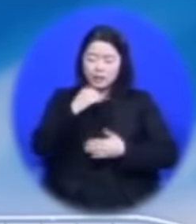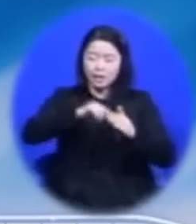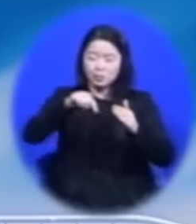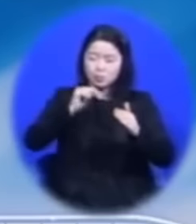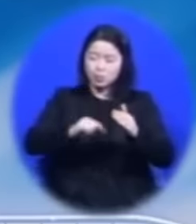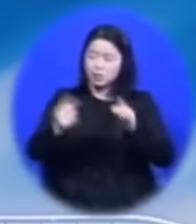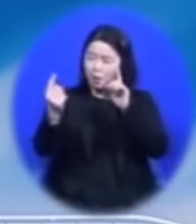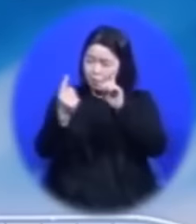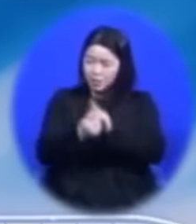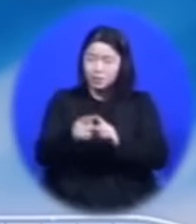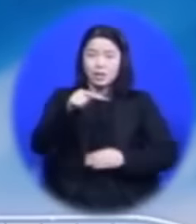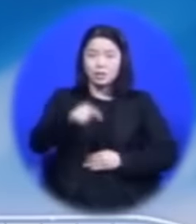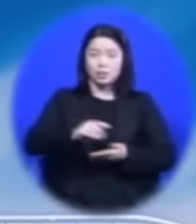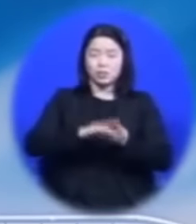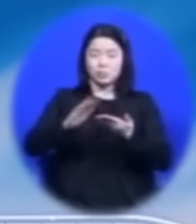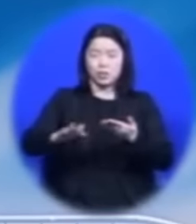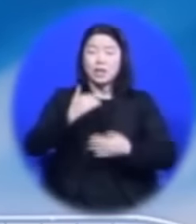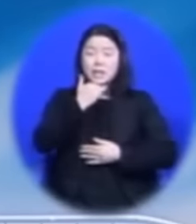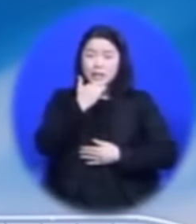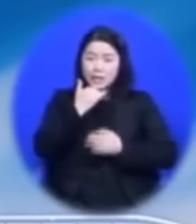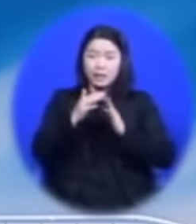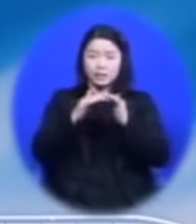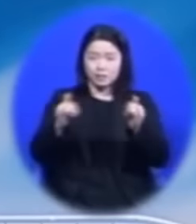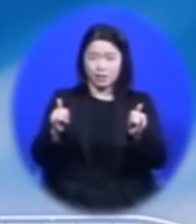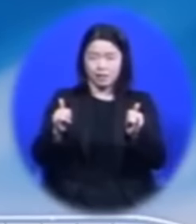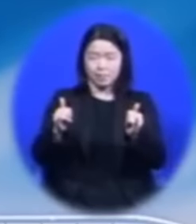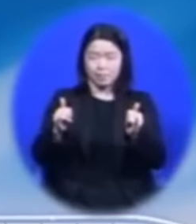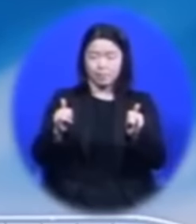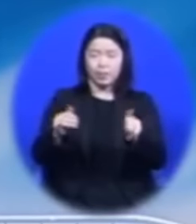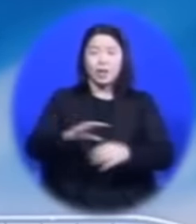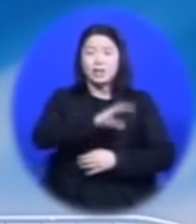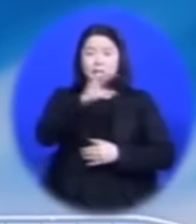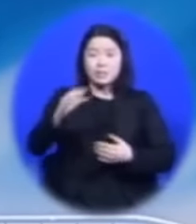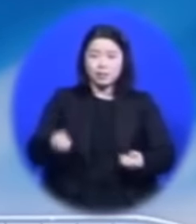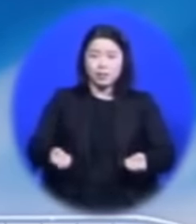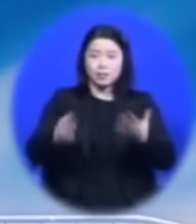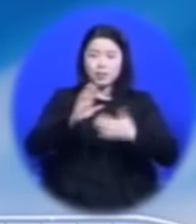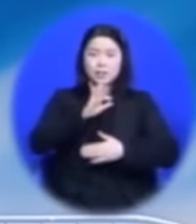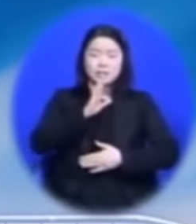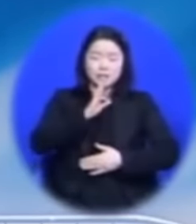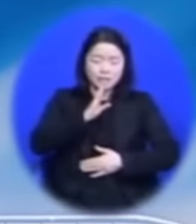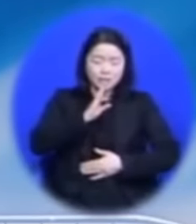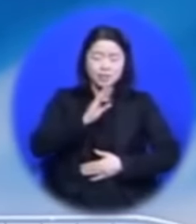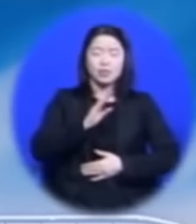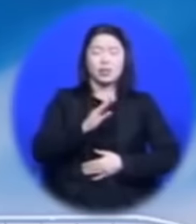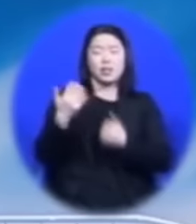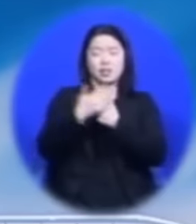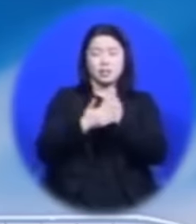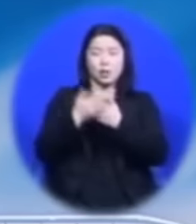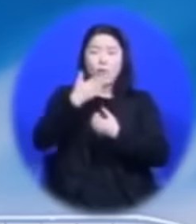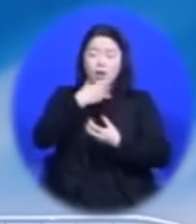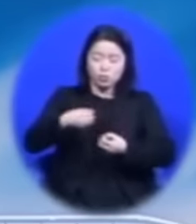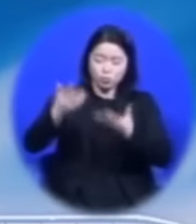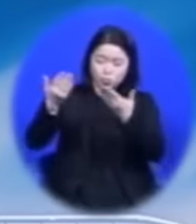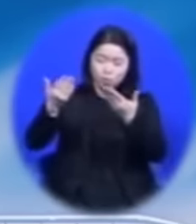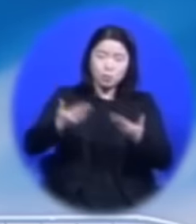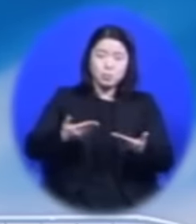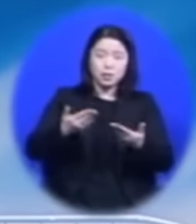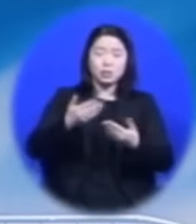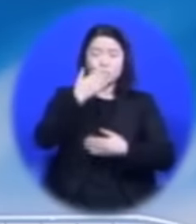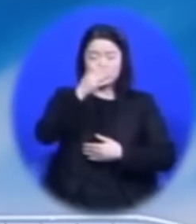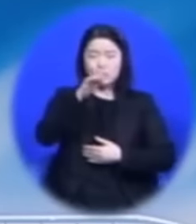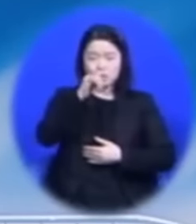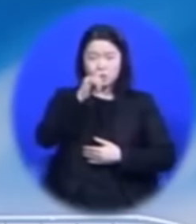것입니다. 기다리는 사람이 성탄절의 진정한 은혜와 축복을 경험하게 됩니다.